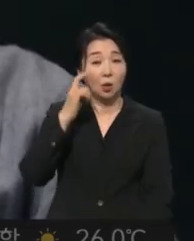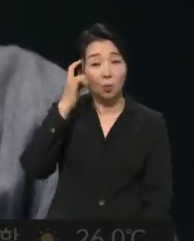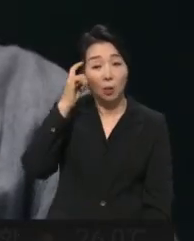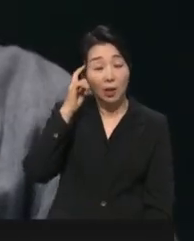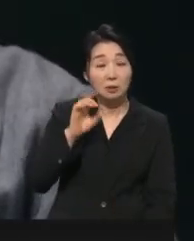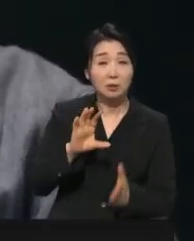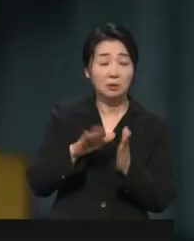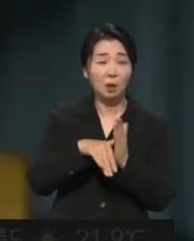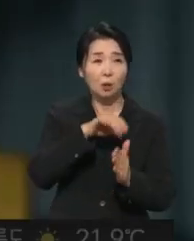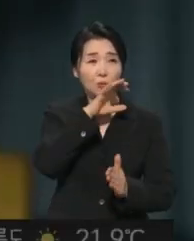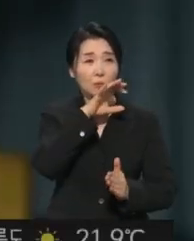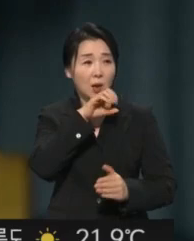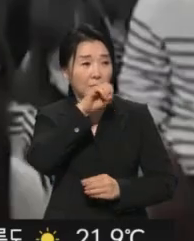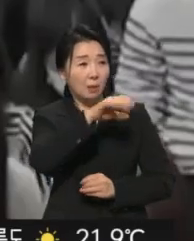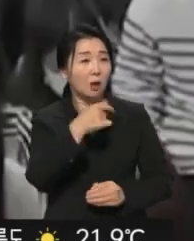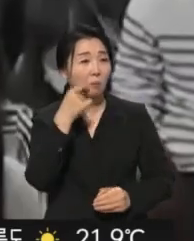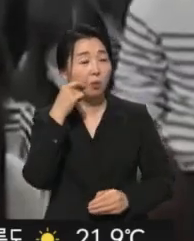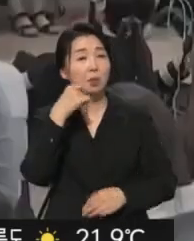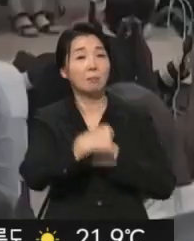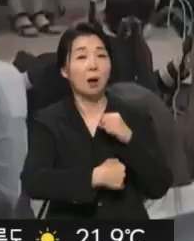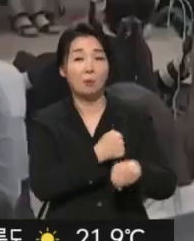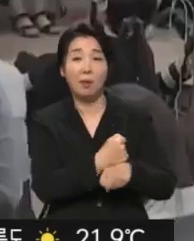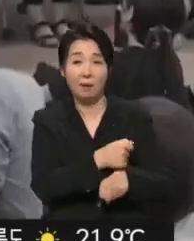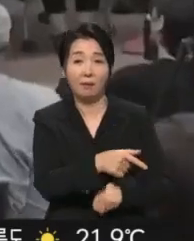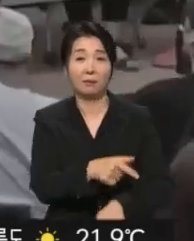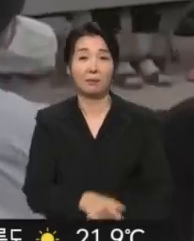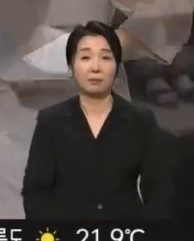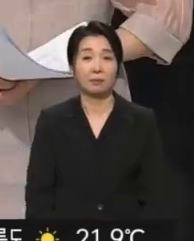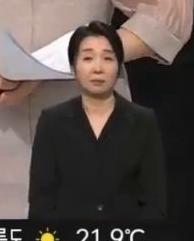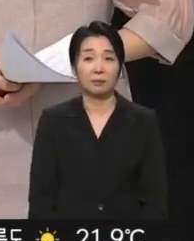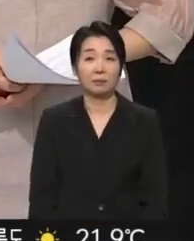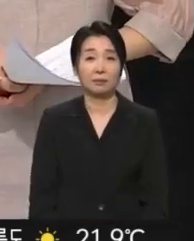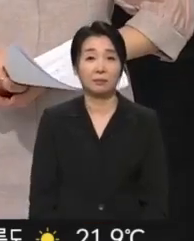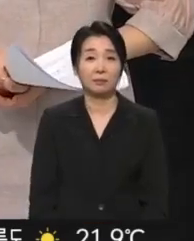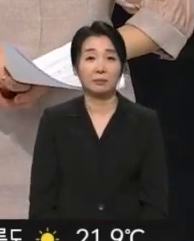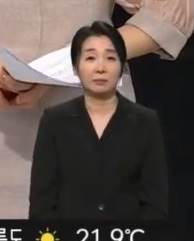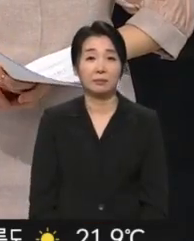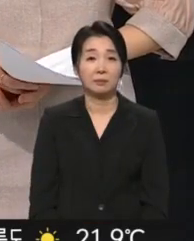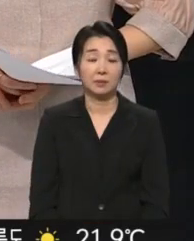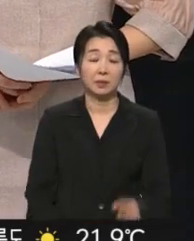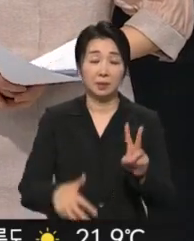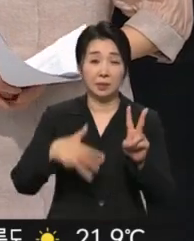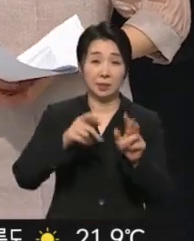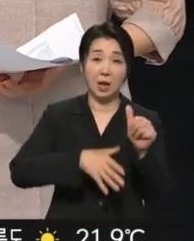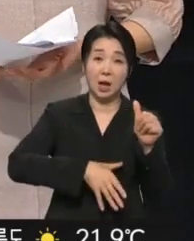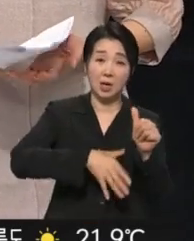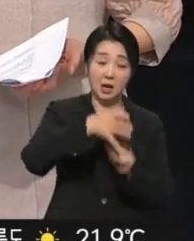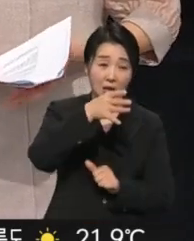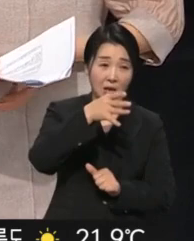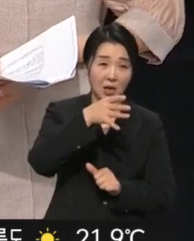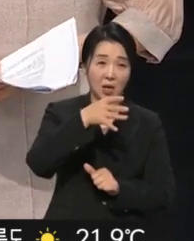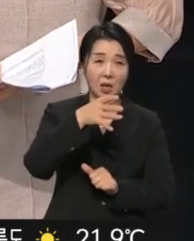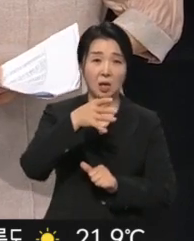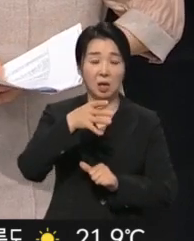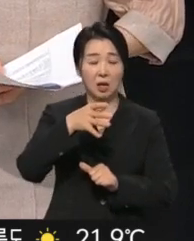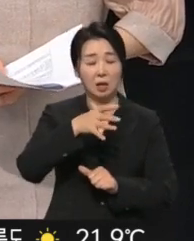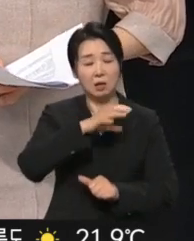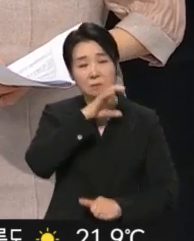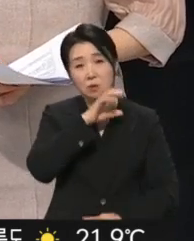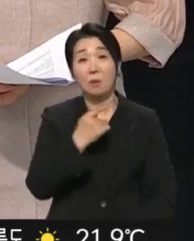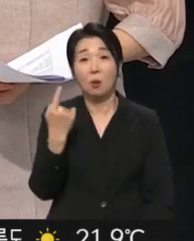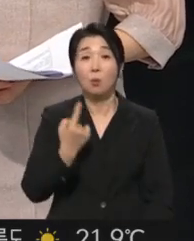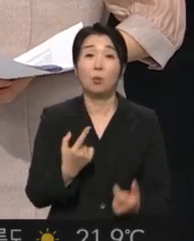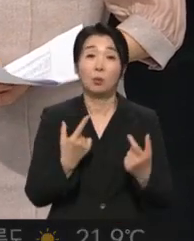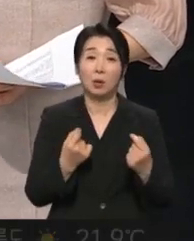못한 상황에서 그냥 마음대로 얘기를 하는 거죠. 또 한 번의 2차 가해 논란이 불가피할 걸로 보이는데요. 오늘의